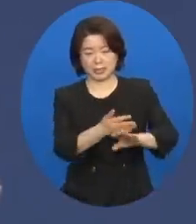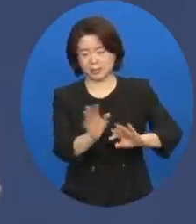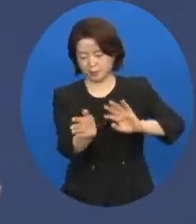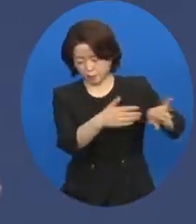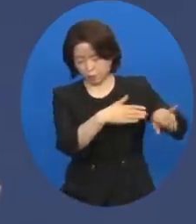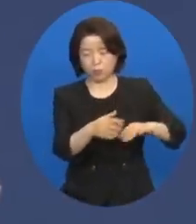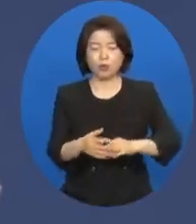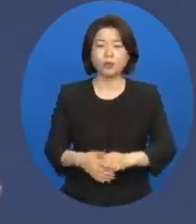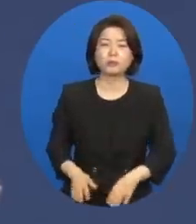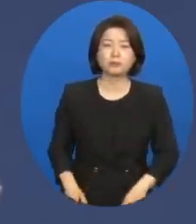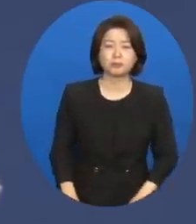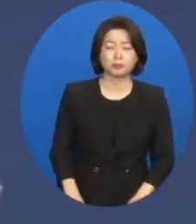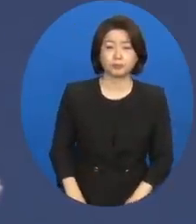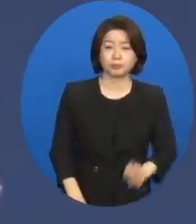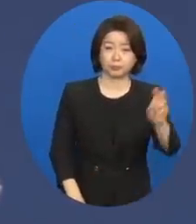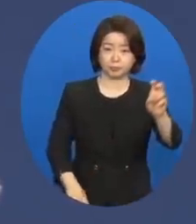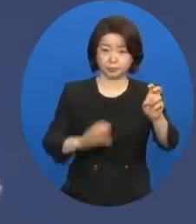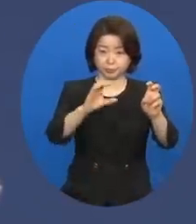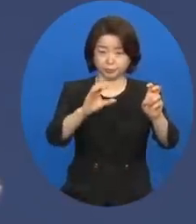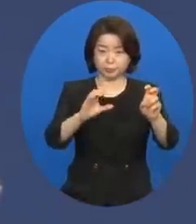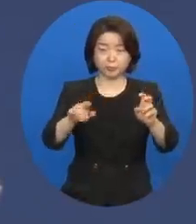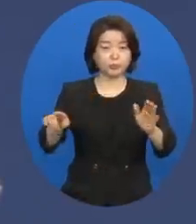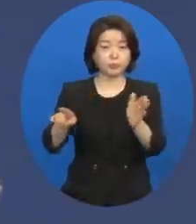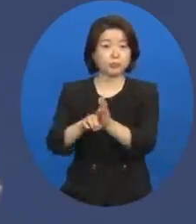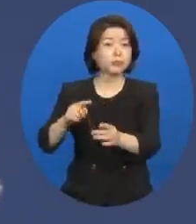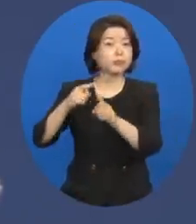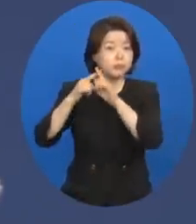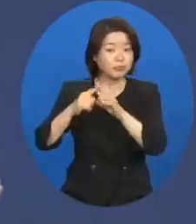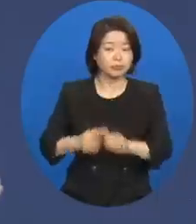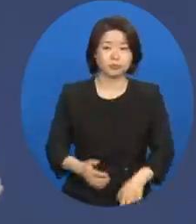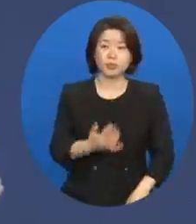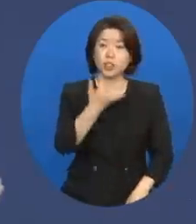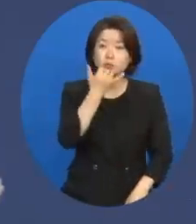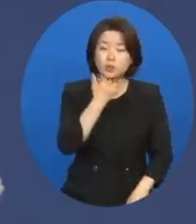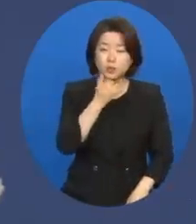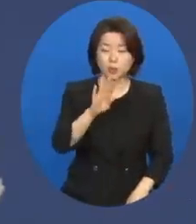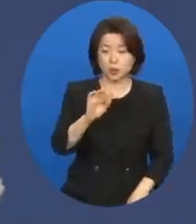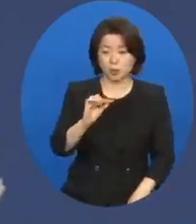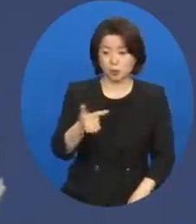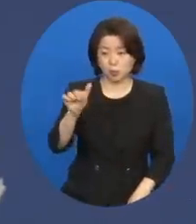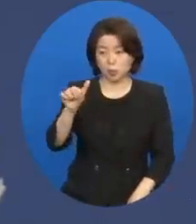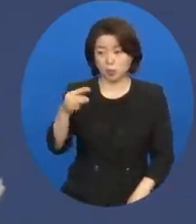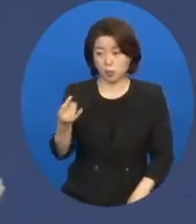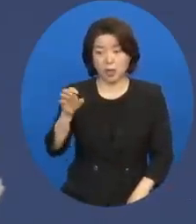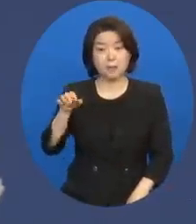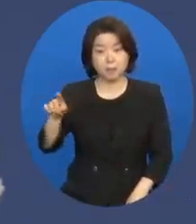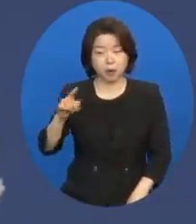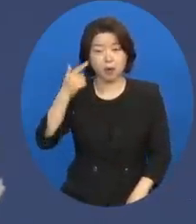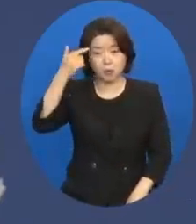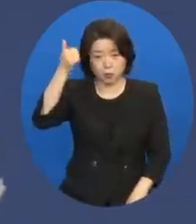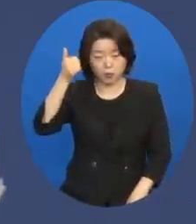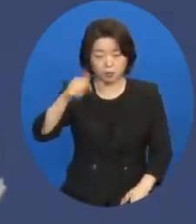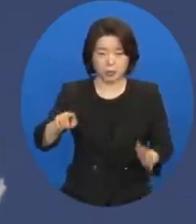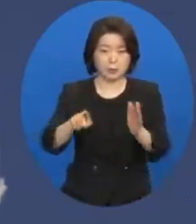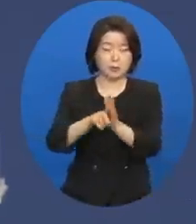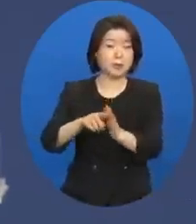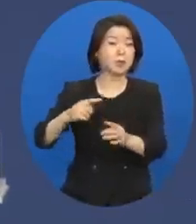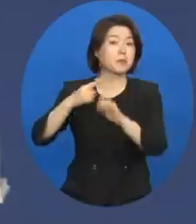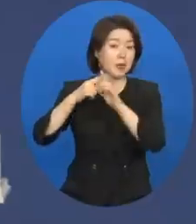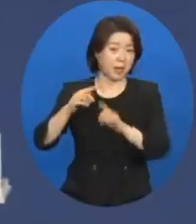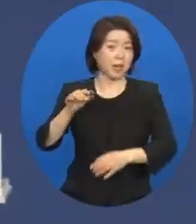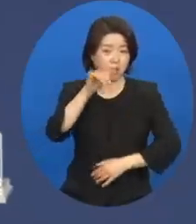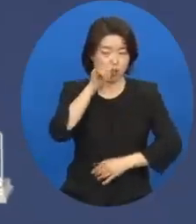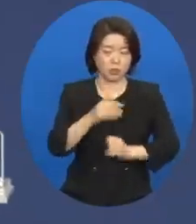그만둬놓고요. 20세기 순교자라고 알려져 있는 독일의 본회퍼라고 하는 목사님이 있어요. 순교당한 분이죠. 그러니까